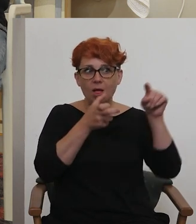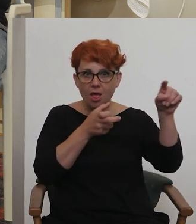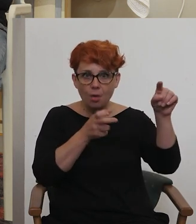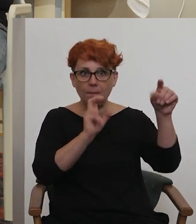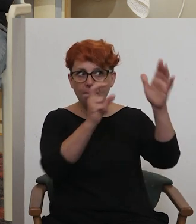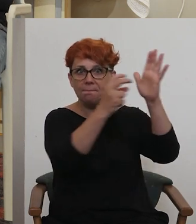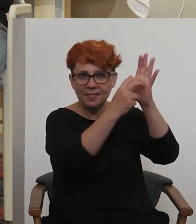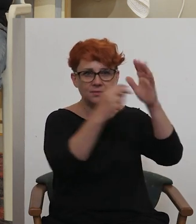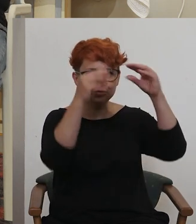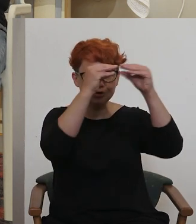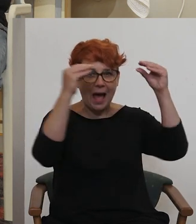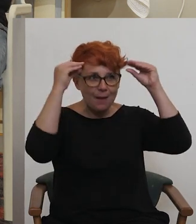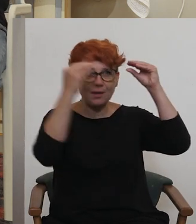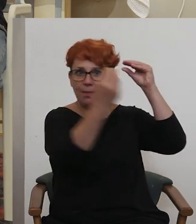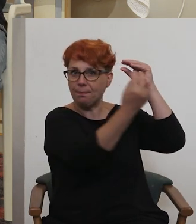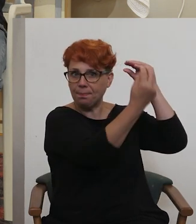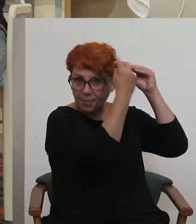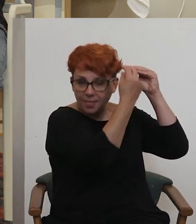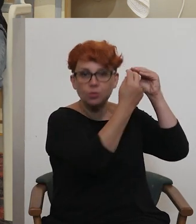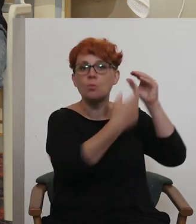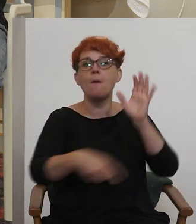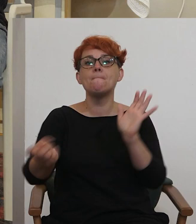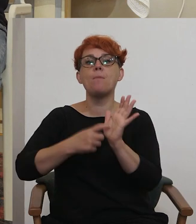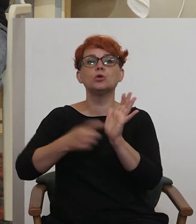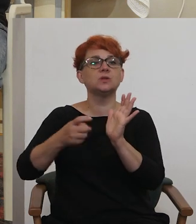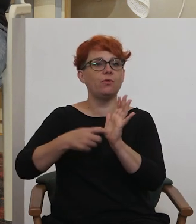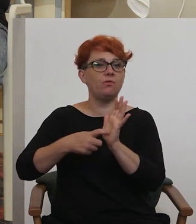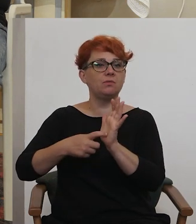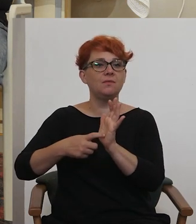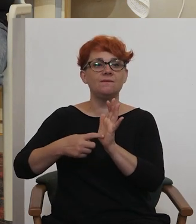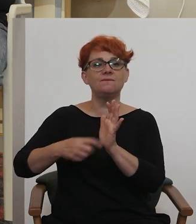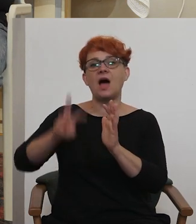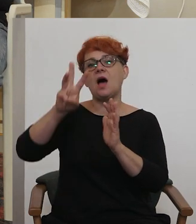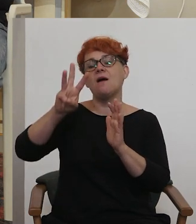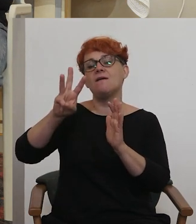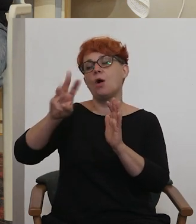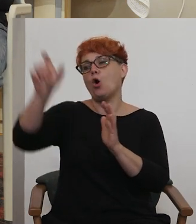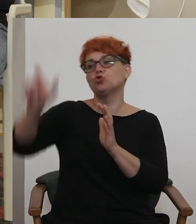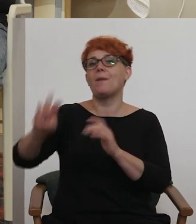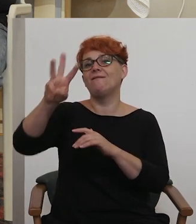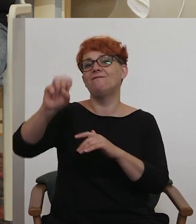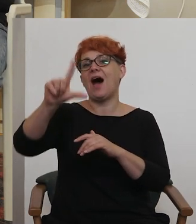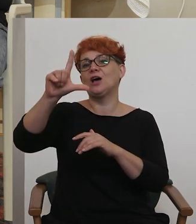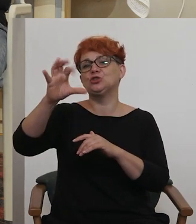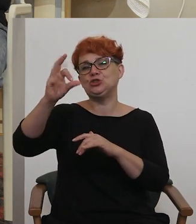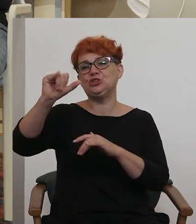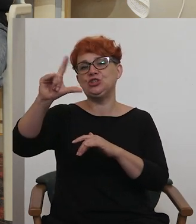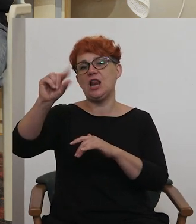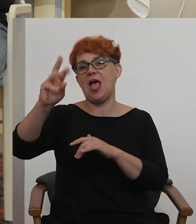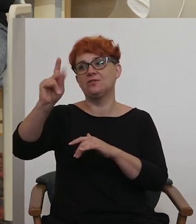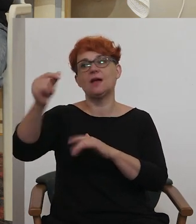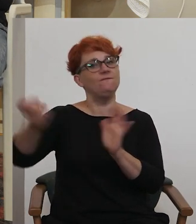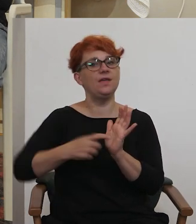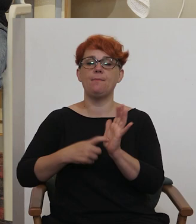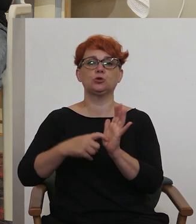Ten orzeł to w ogóle było pierwsze, to było podstawowe żądanie Wasilewskiej. To był jej pomysł, żeby takiego orła